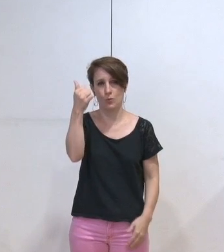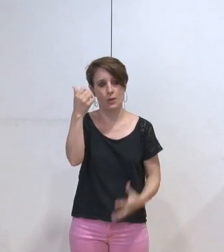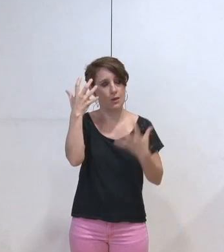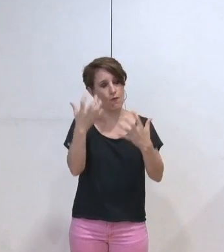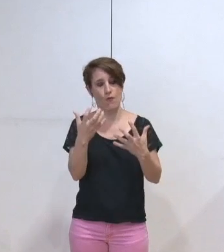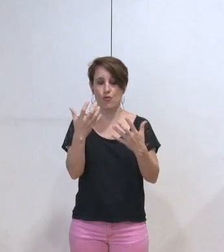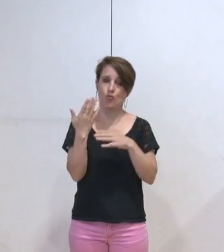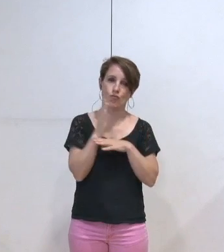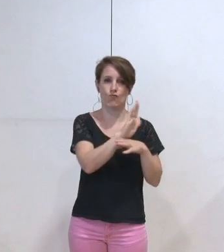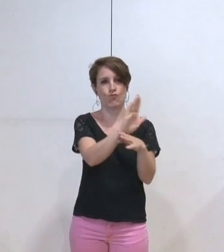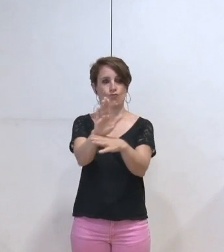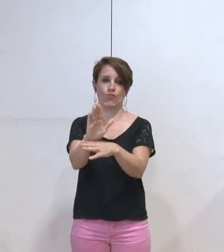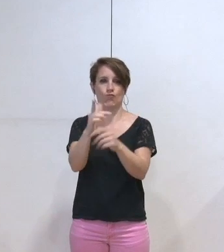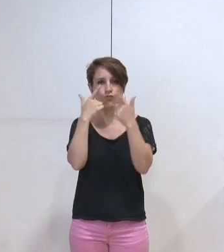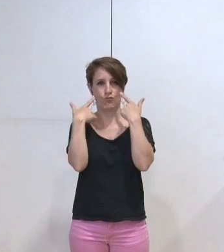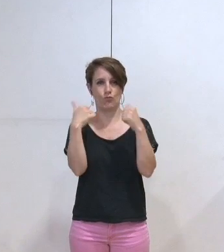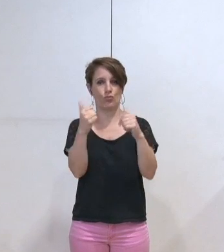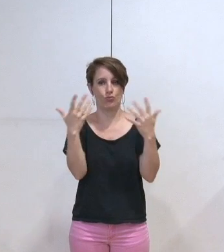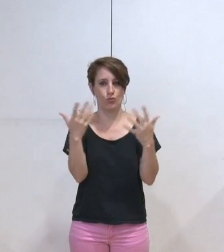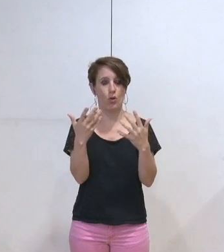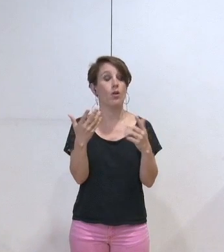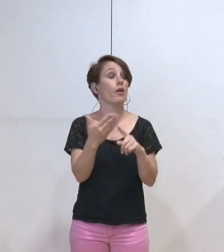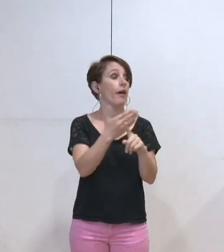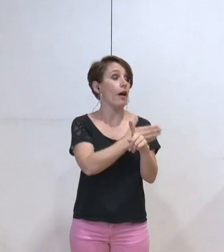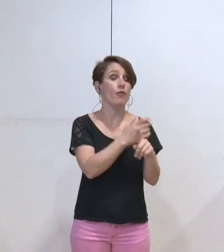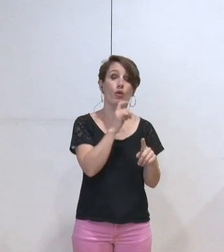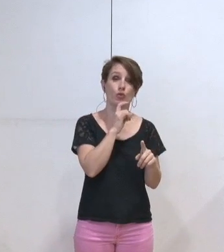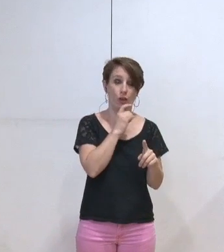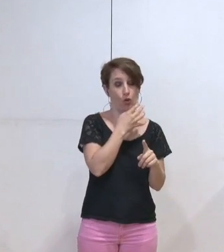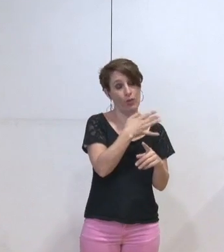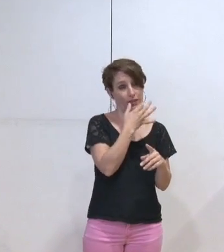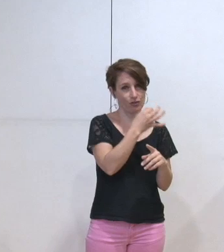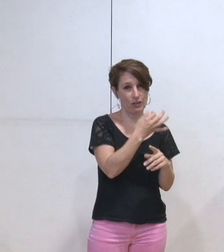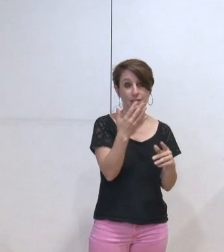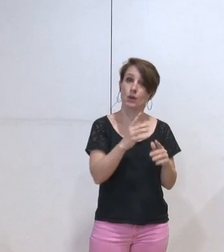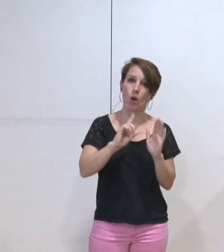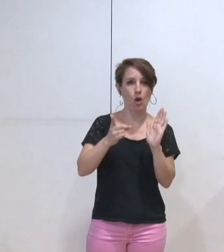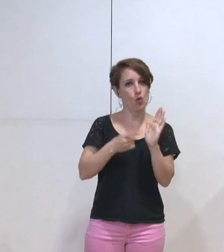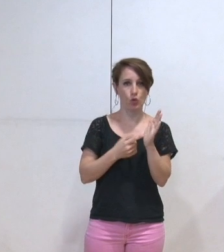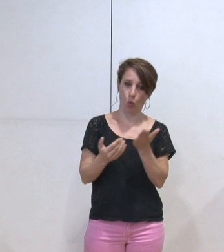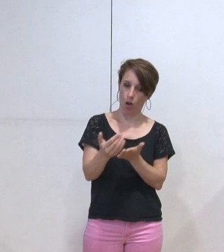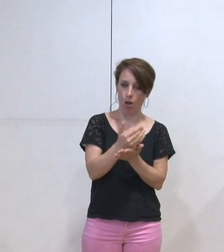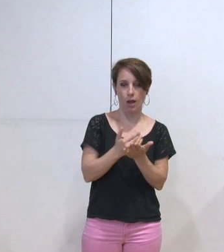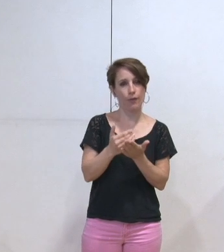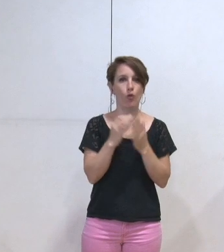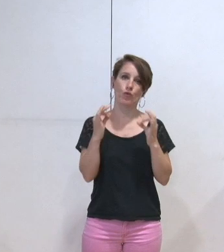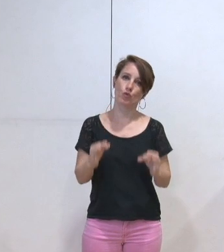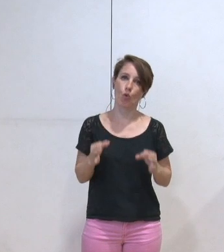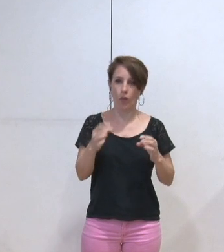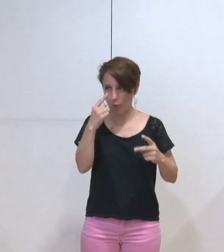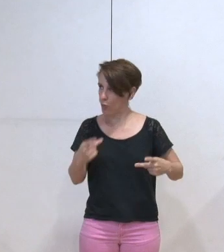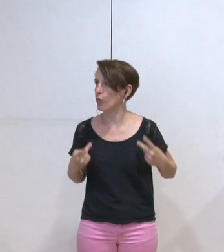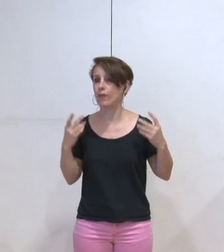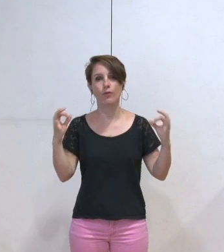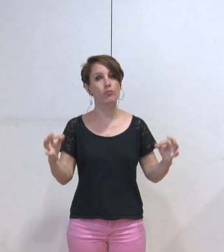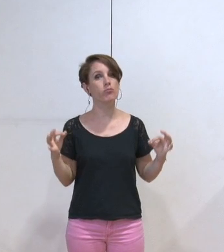directement ce que nous avons souligné dans l'analyse des besoins sociaux précédents et le droit à des moyens convenables d'existence et rappeleer que les